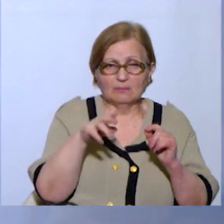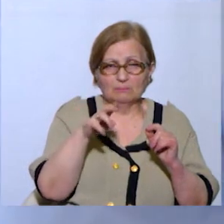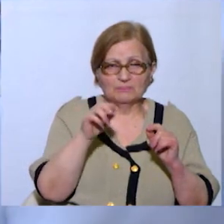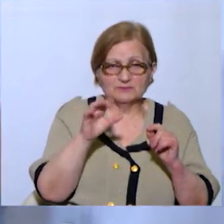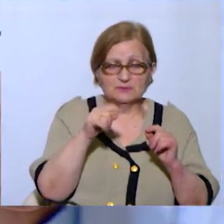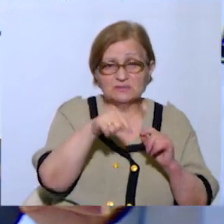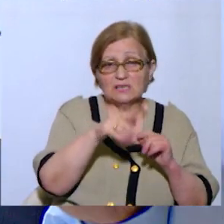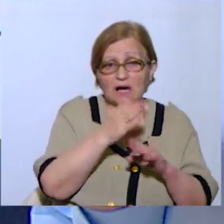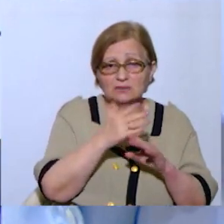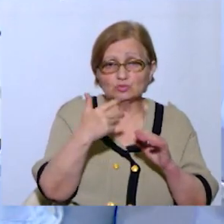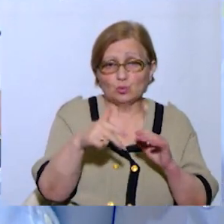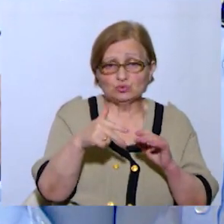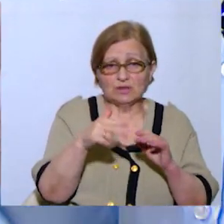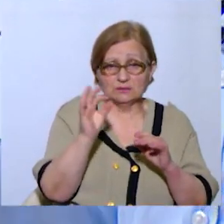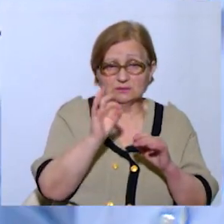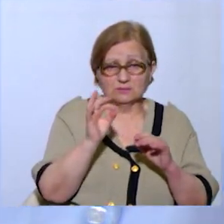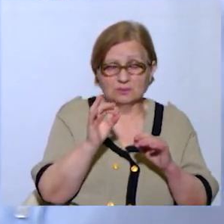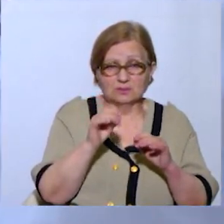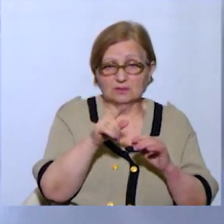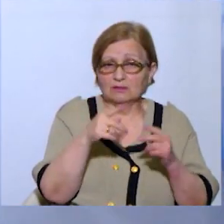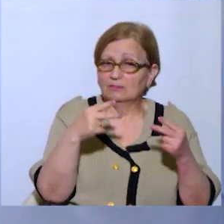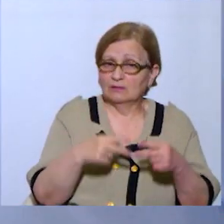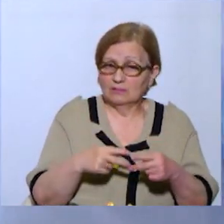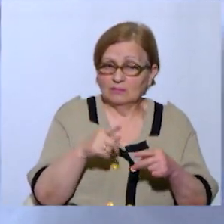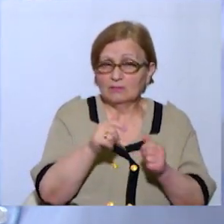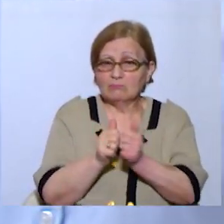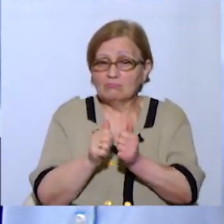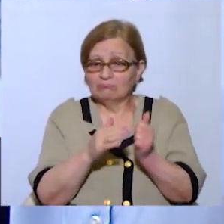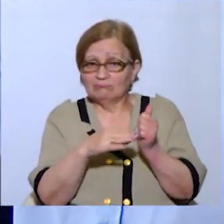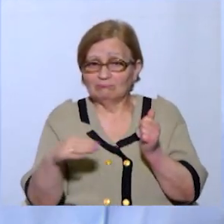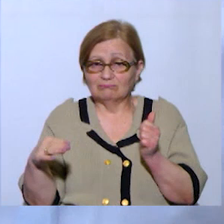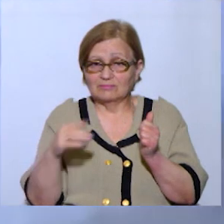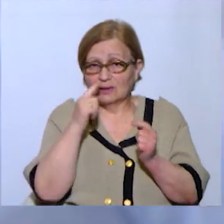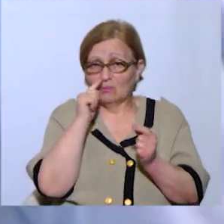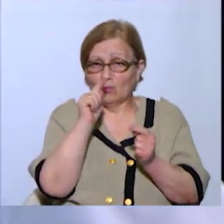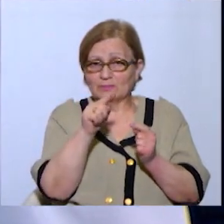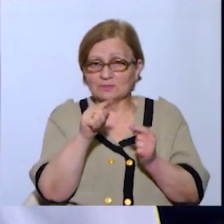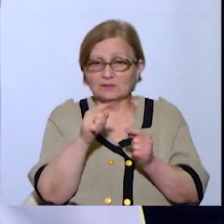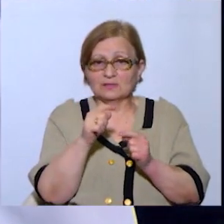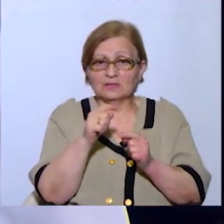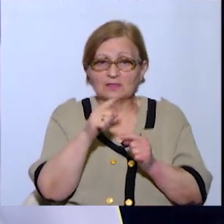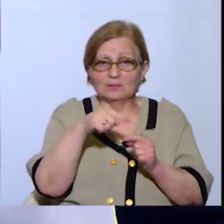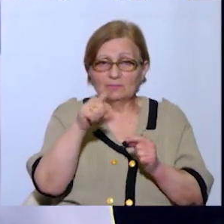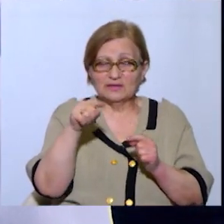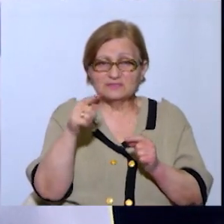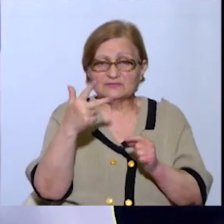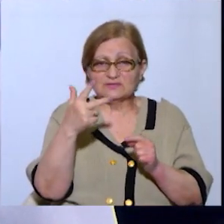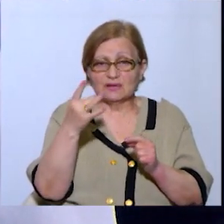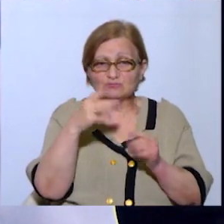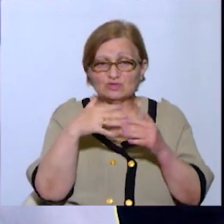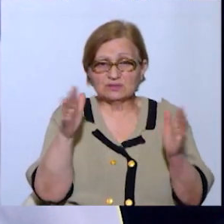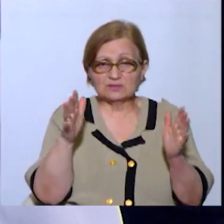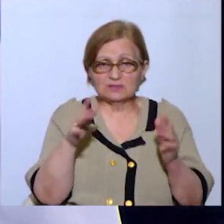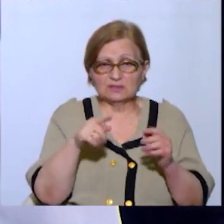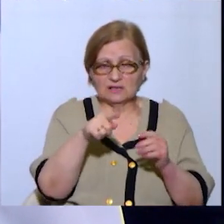იყოს 30°C და შესაბამისად მისი მიმდებარე კათეტი მოპირდაპირე კათეტზე არის ფესვი სამჯერ დიდი, შესაბამისად აი